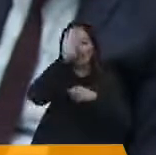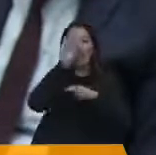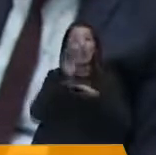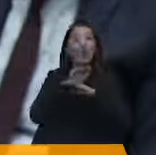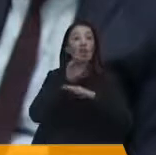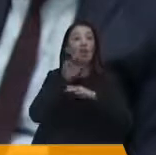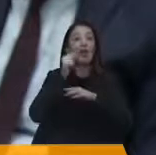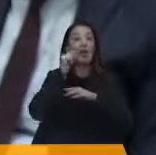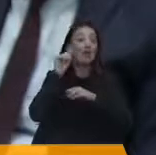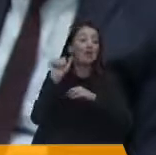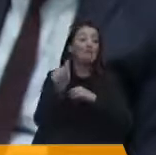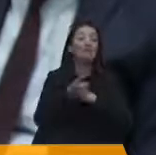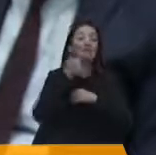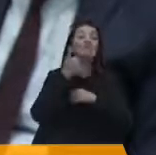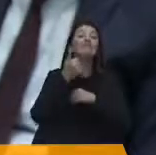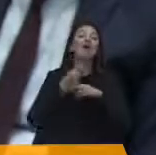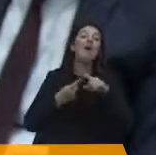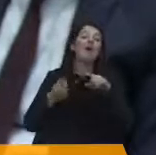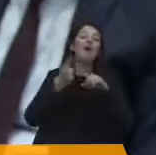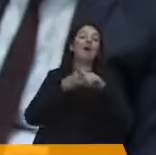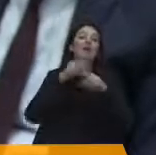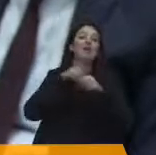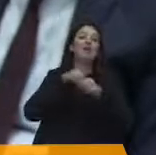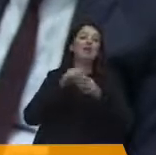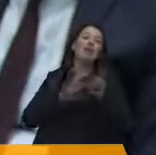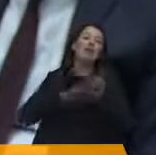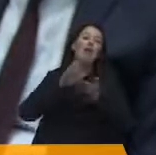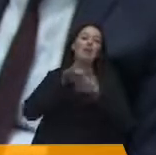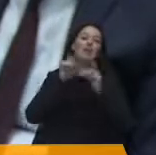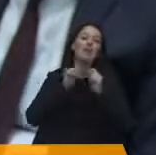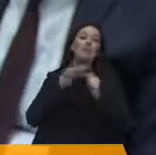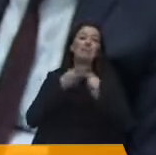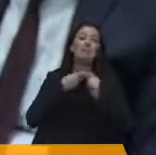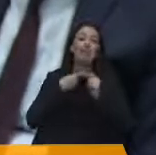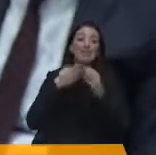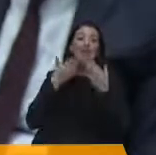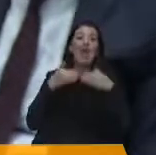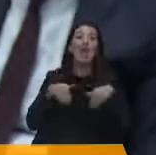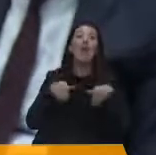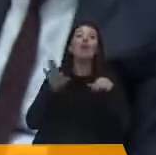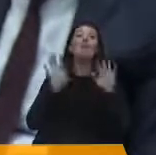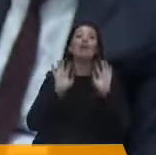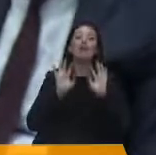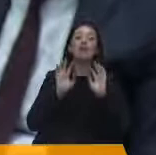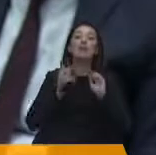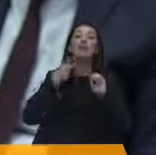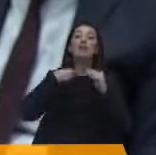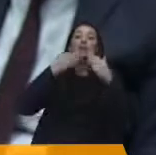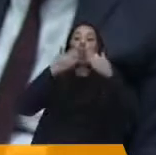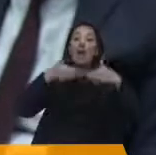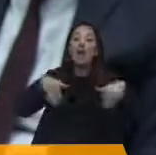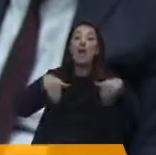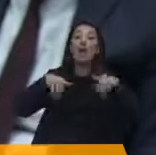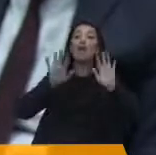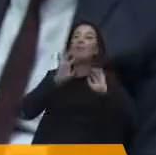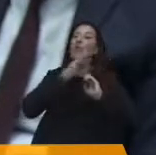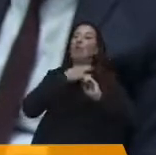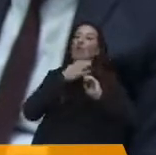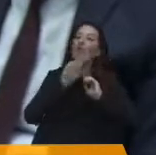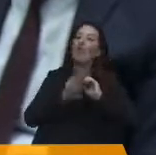yaşam kalitesini artırmakla ilgili adım atalım. Bizi engellemeyin. Bizi engellemeyin.